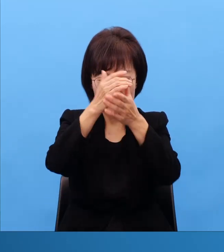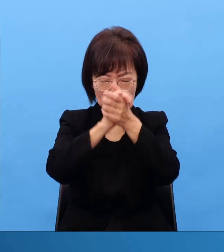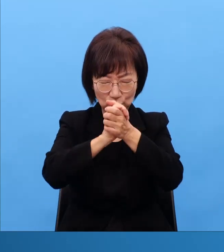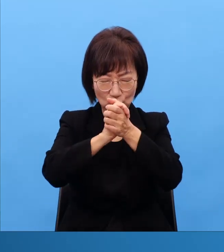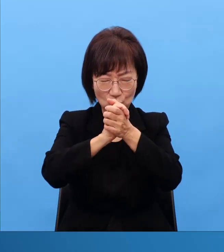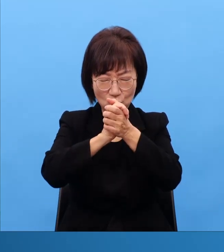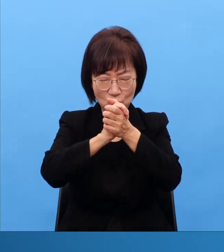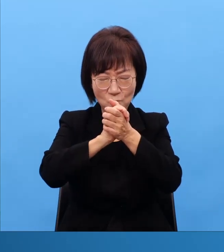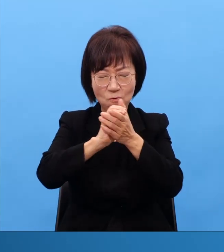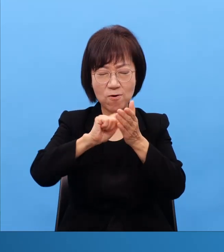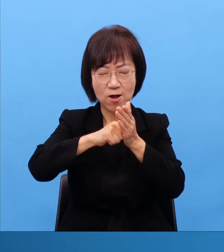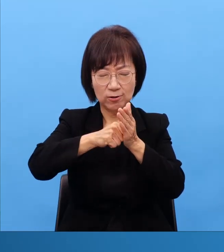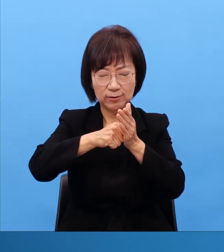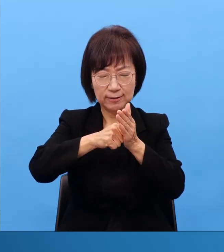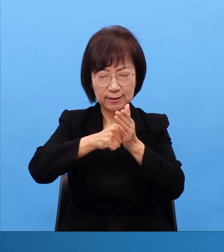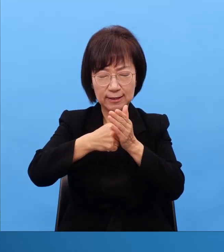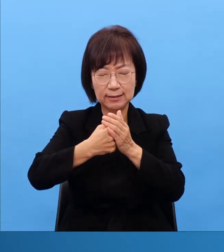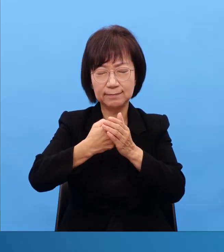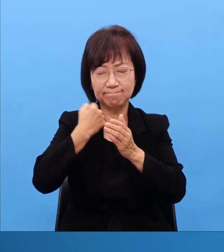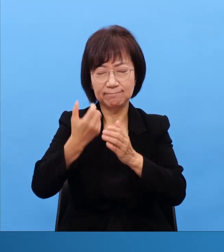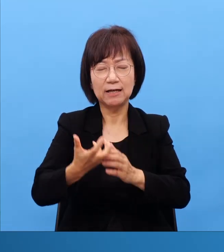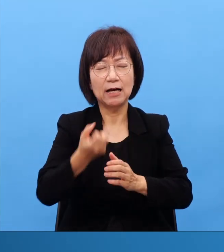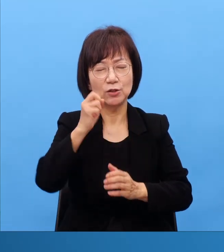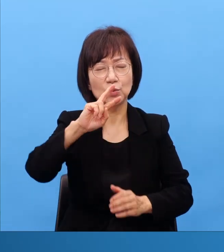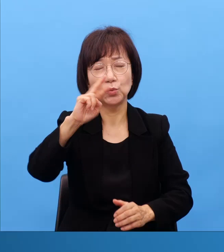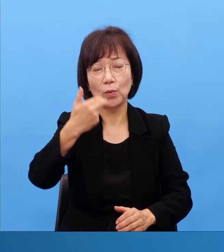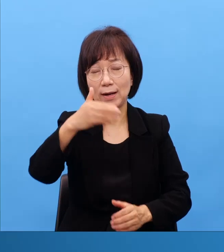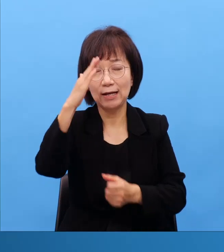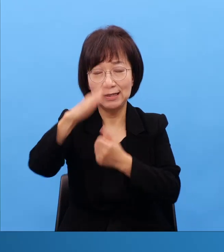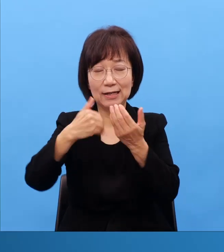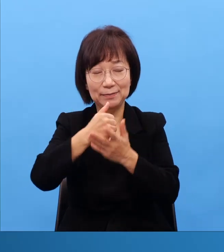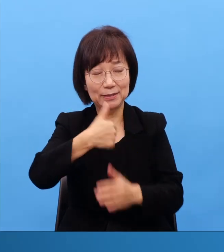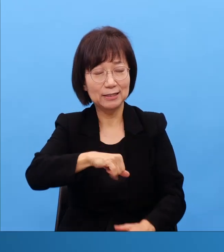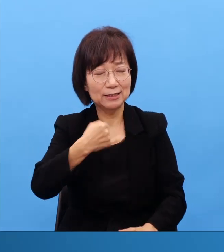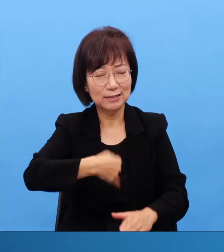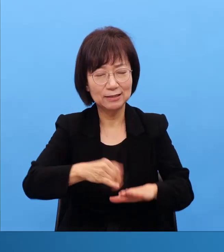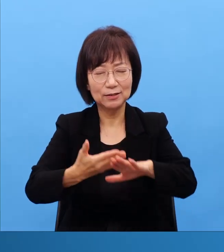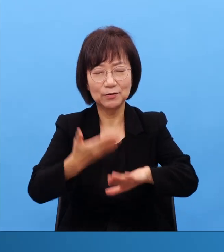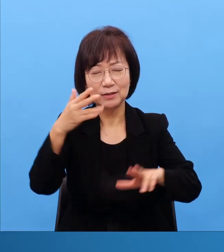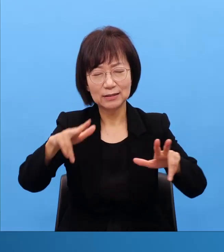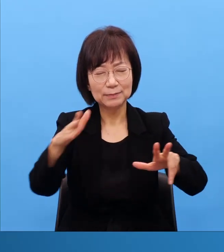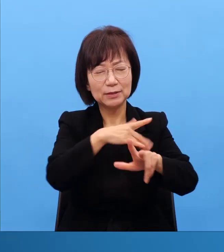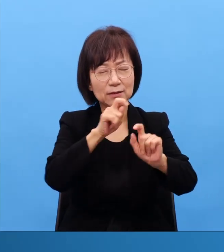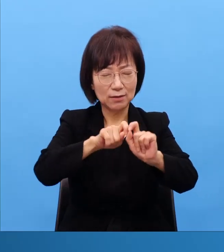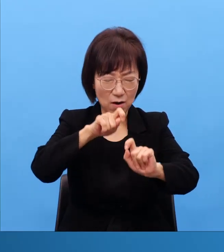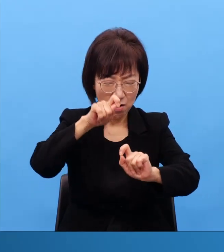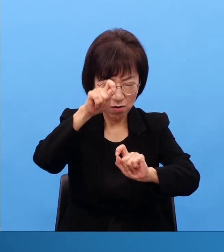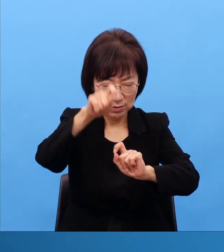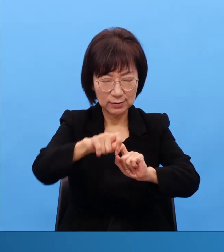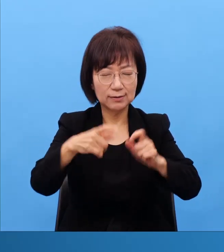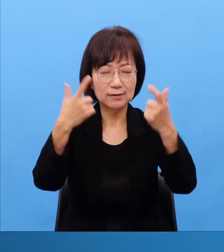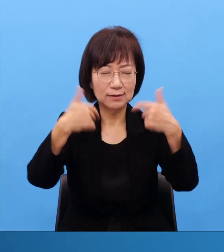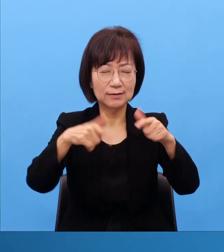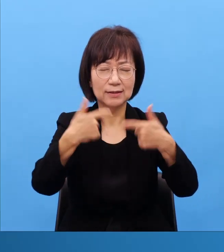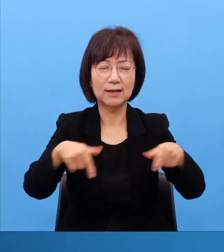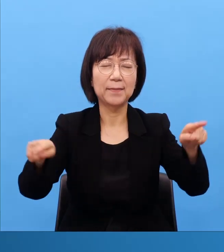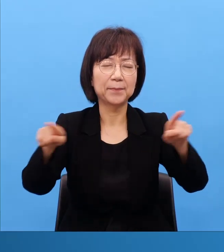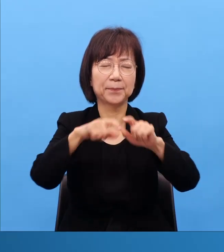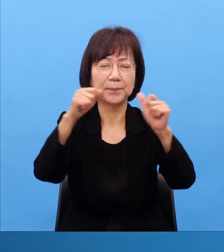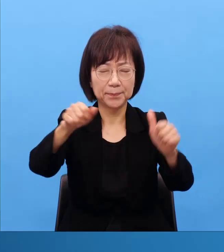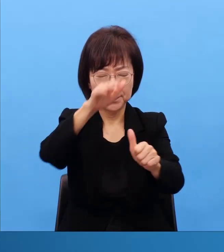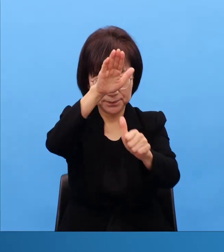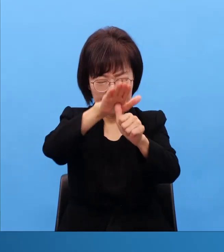사람들 위해 Upon the heads of all of your people who carry with them the important key to prayer 지금부터 영원까지 Be with now 항상